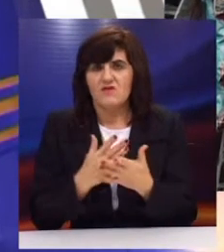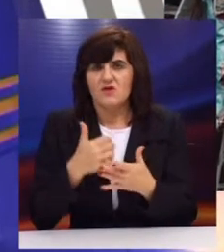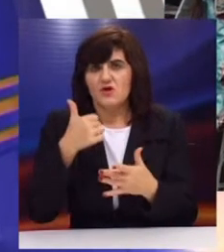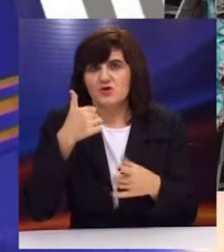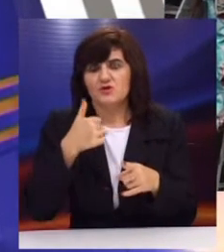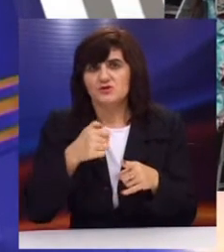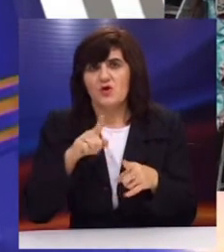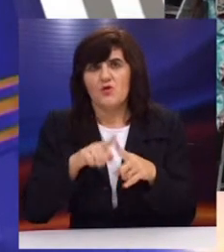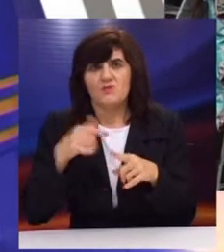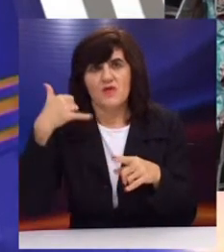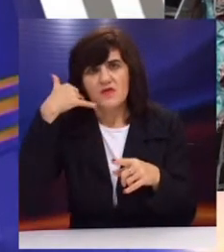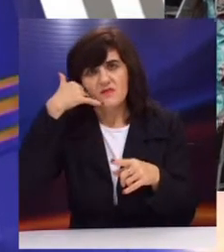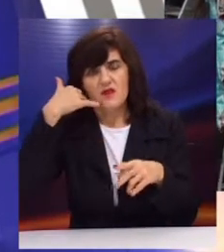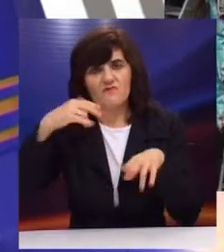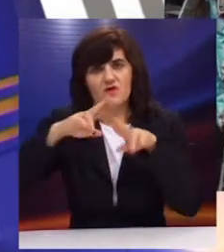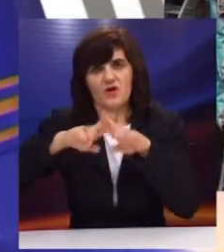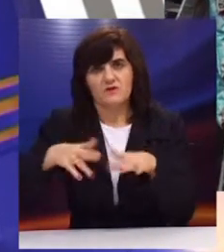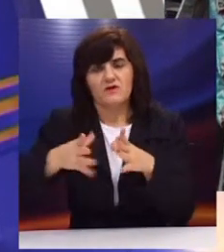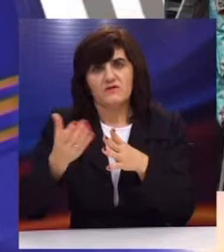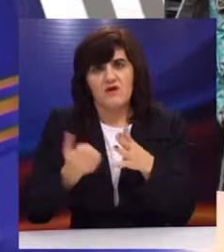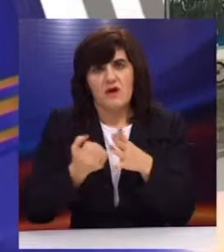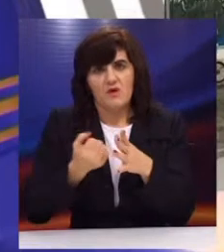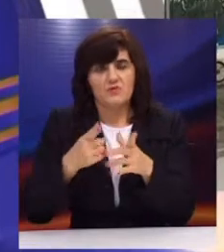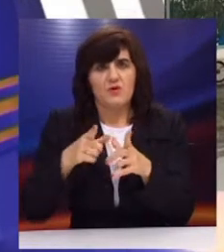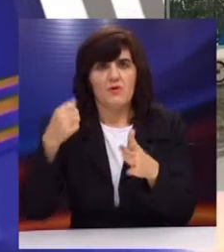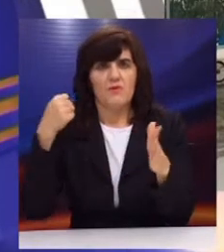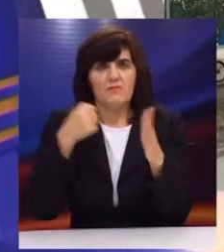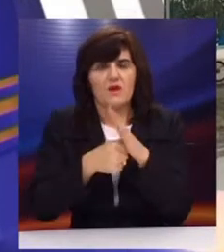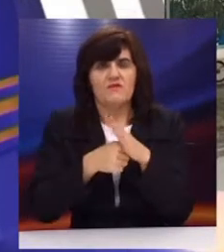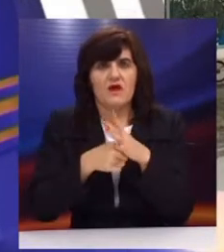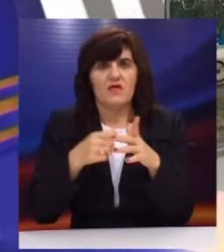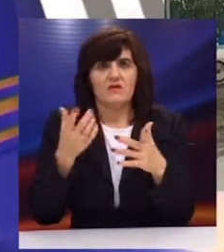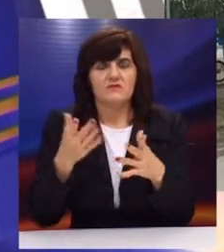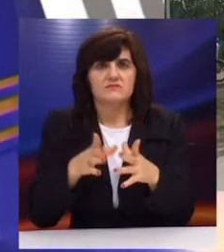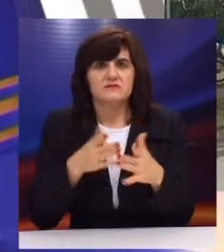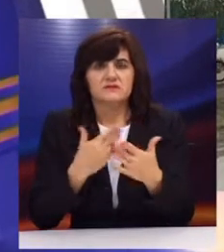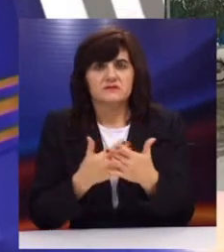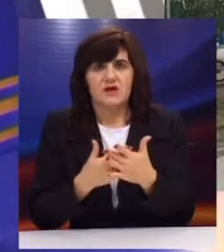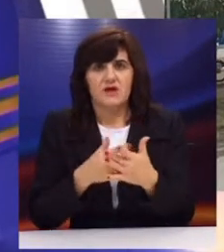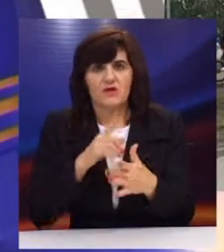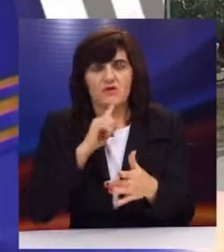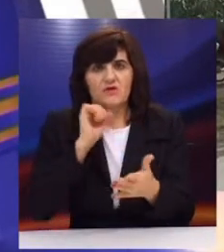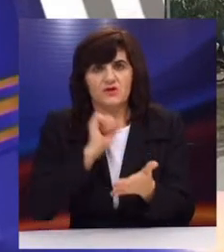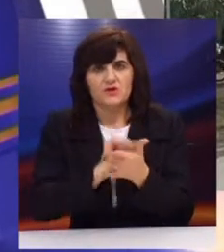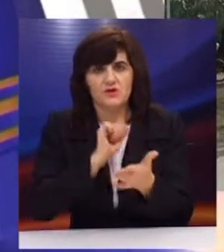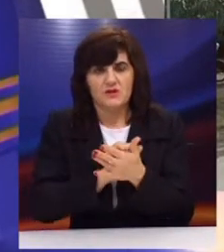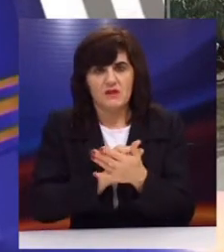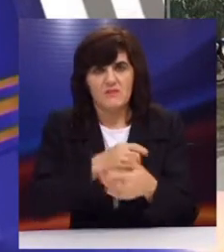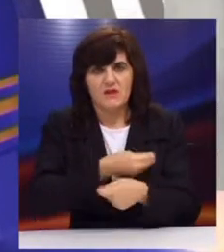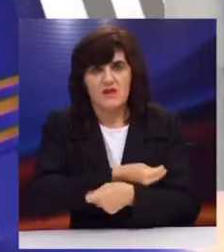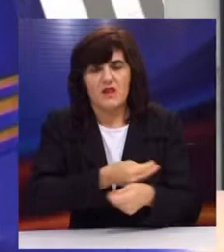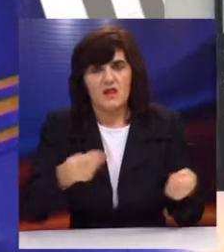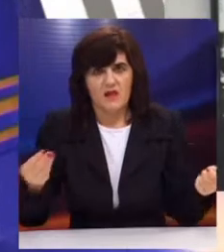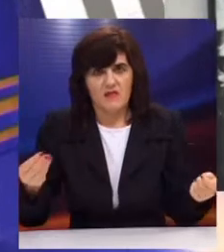stavio telefon na prednjem sedištu pa provalili vrata. Projekat predviđa štampanje i deljenje